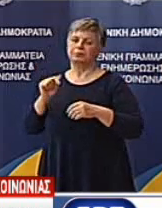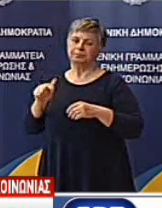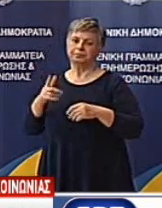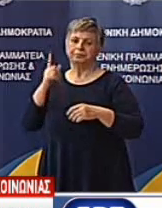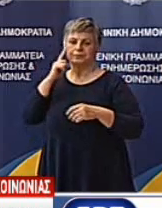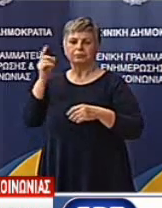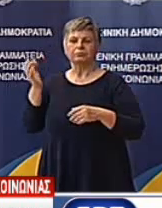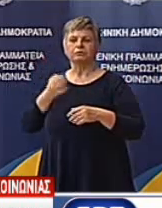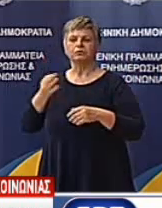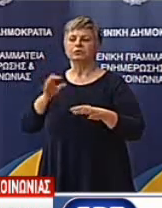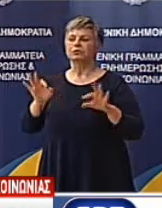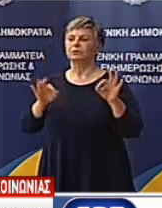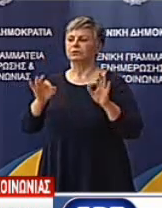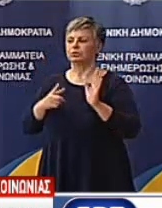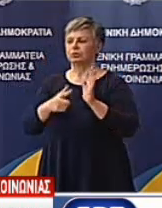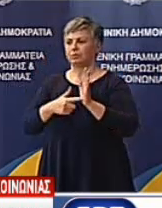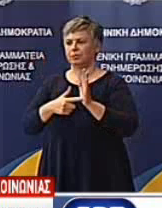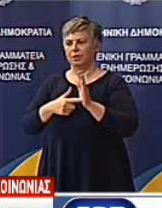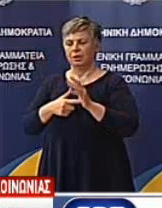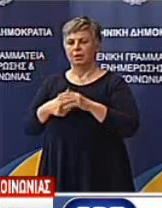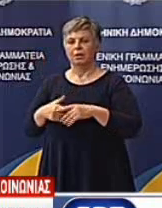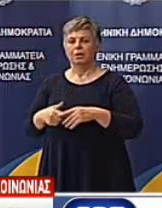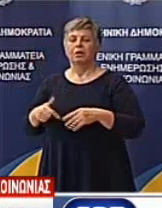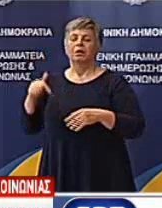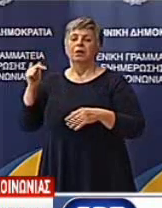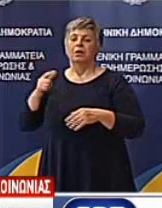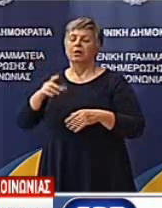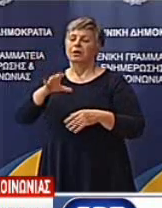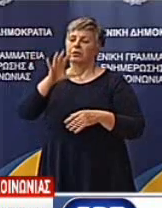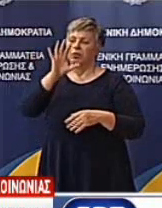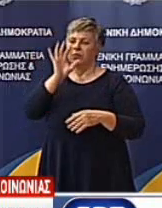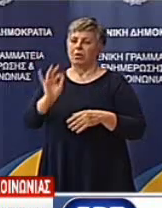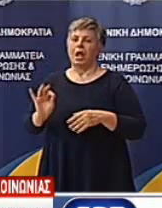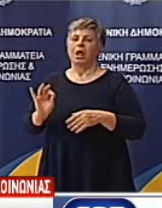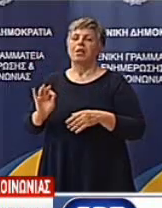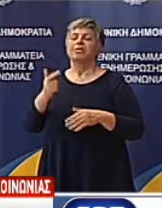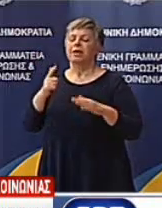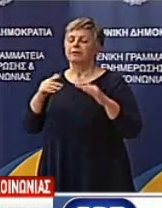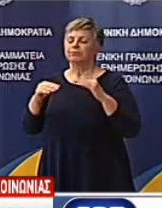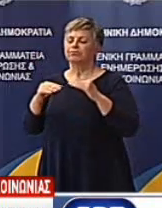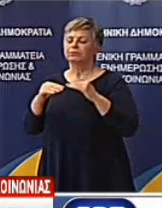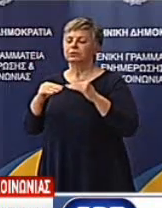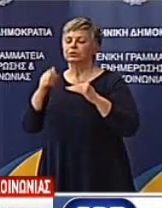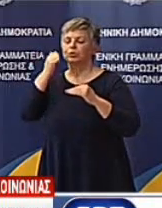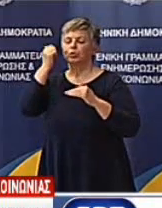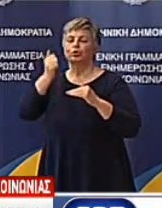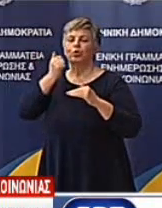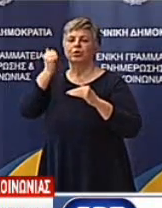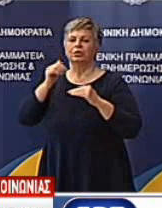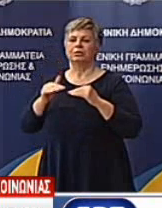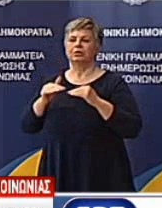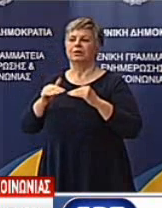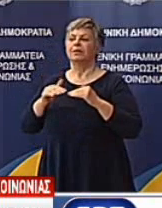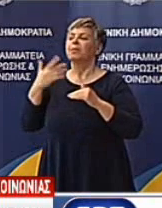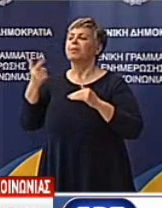λογική του. Εδώ λοιπόν έχει μπει και η κόκκινη γραμμή στο κομμάτι των κυρίων συντάξεων